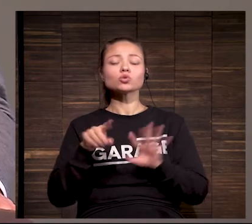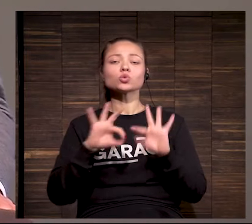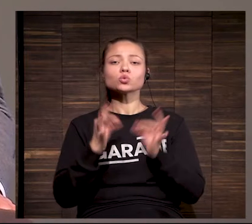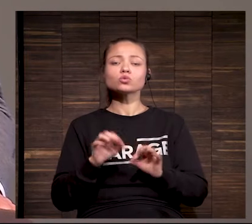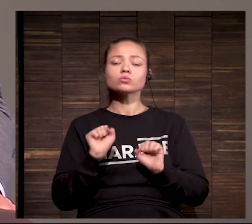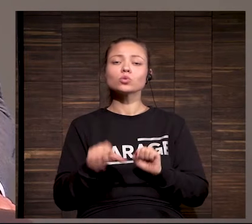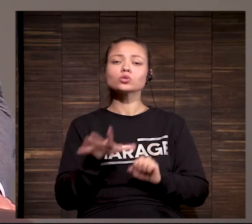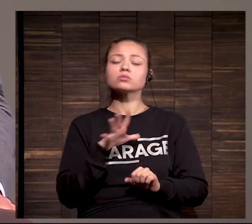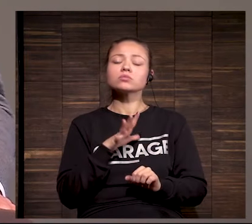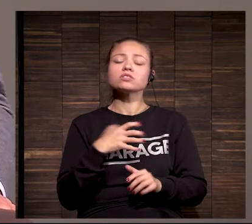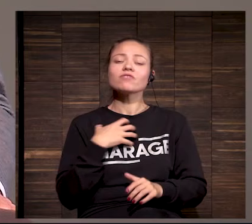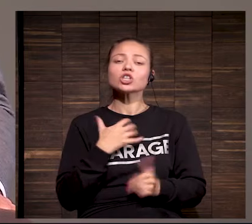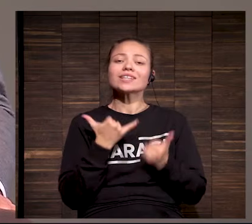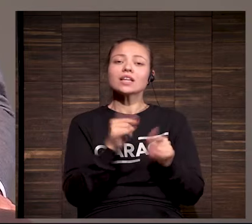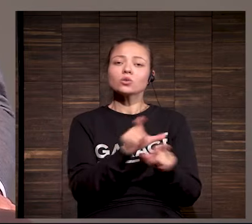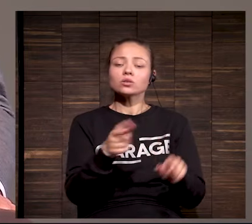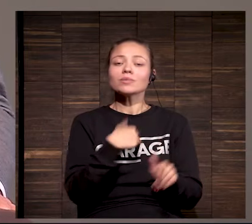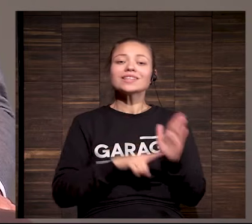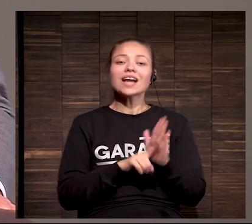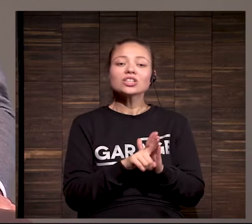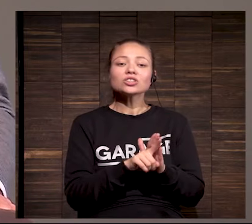мы начали минус людей